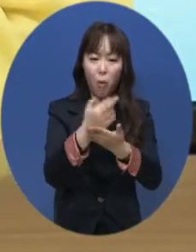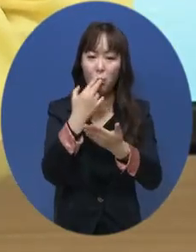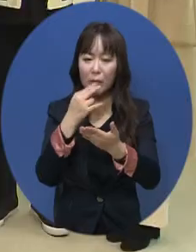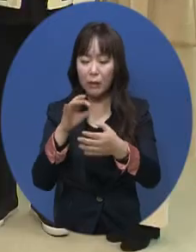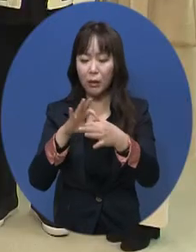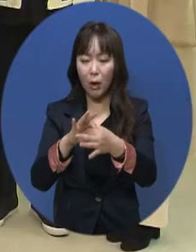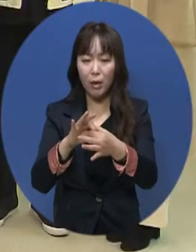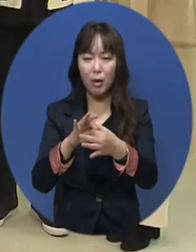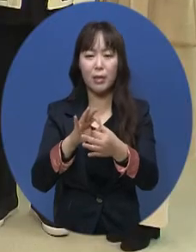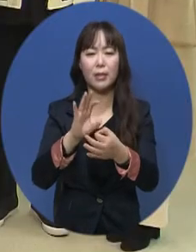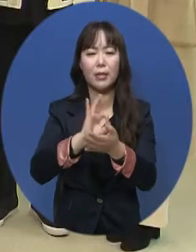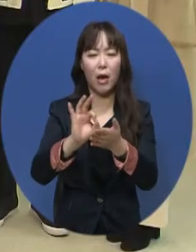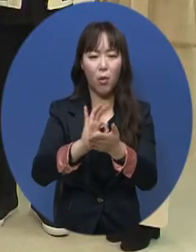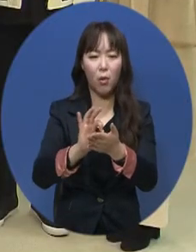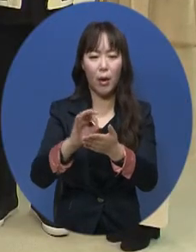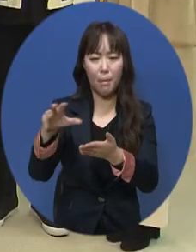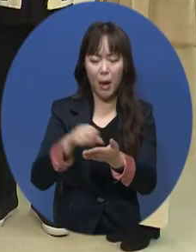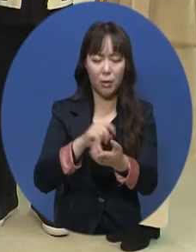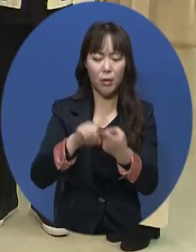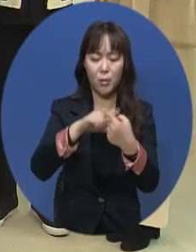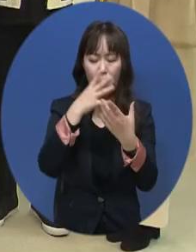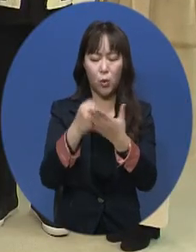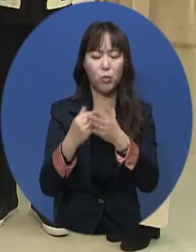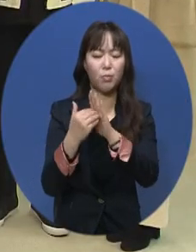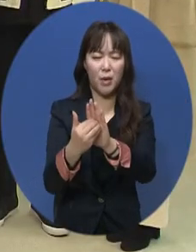일회용품 사용 과 반입을 전면 금지합니다